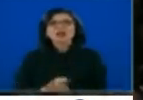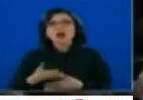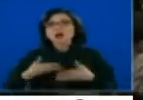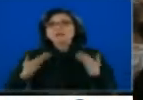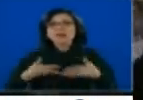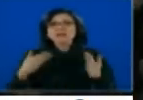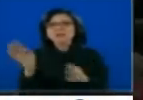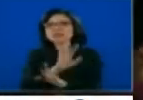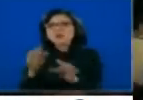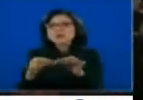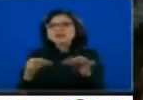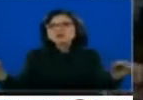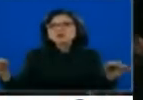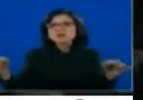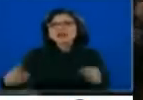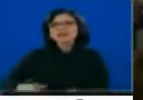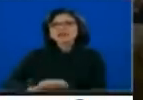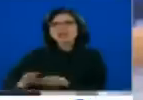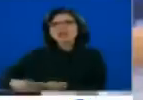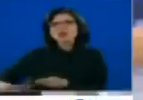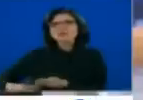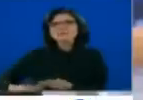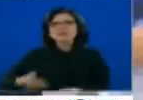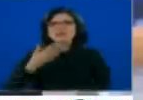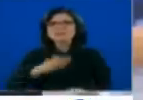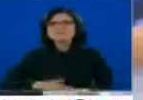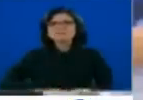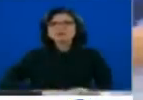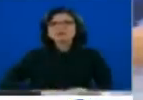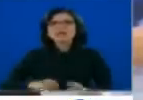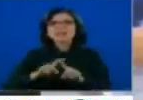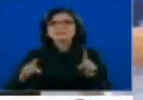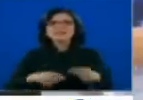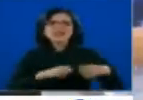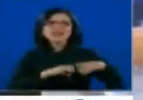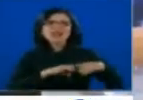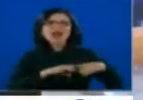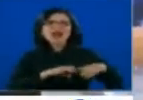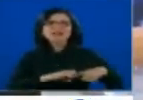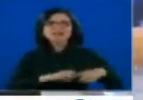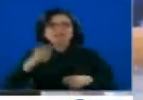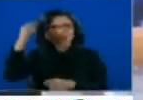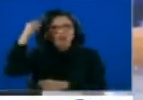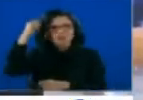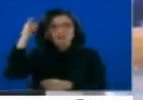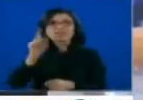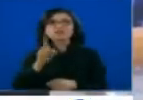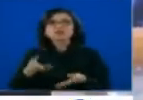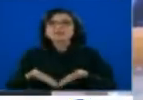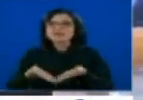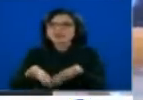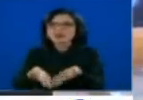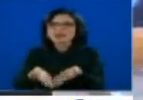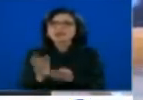danatnya dari dompet dan perut tetapi juga dari hati dan akal budi inilah yang akan kami tawarkan dan kami bawa